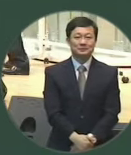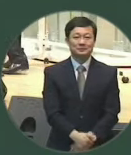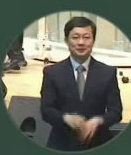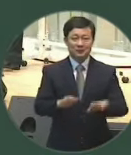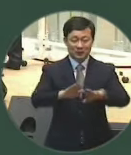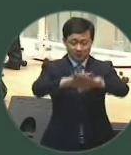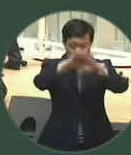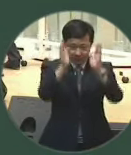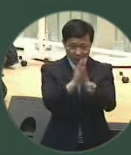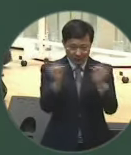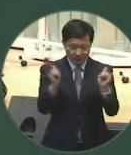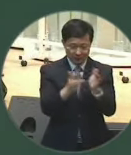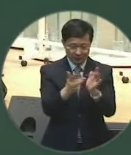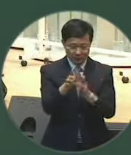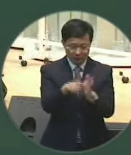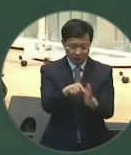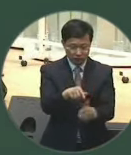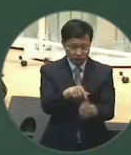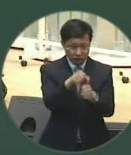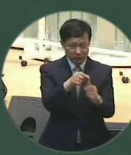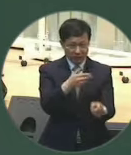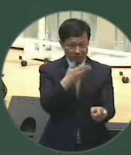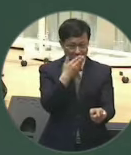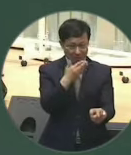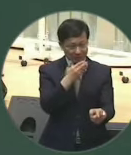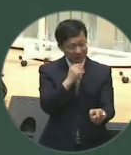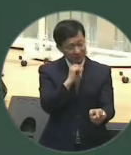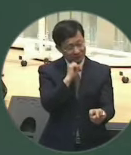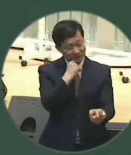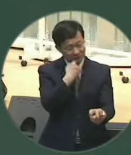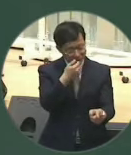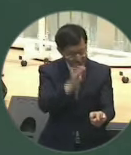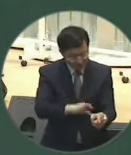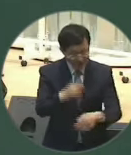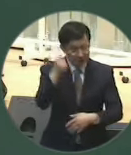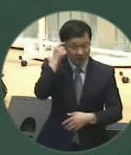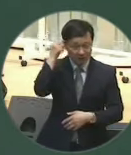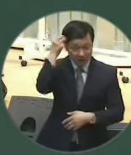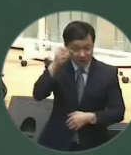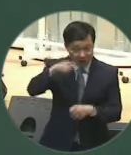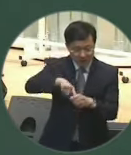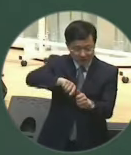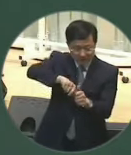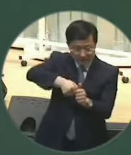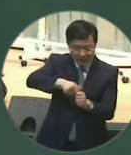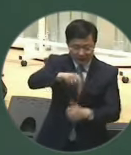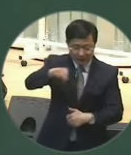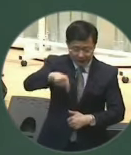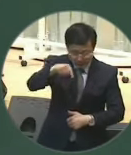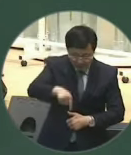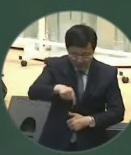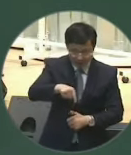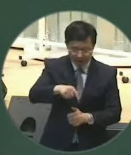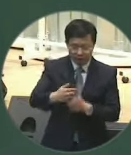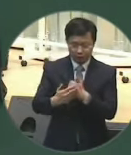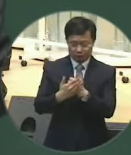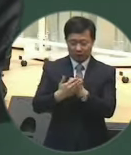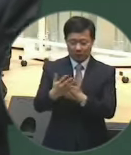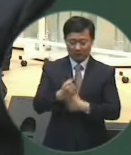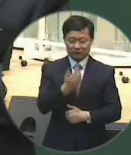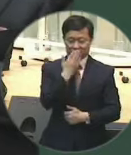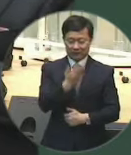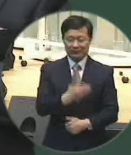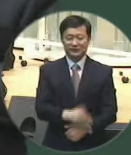모든 사람이 구원을 다 받을 수는 없으나 영적인 재앙에서 도움받을 수는 있습니다. Not everyone can be saved,